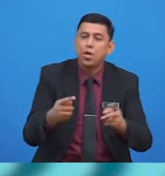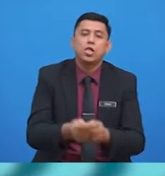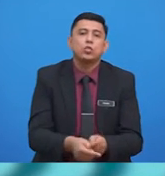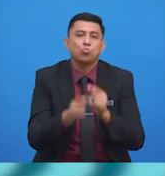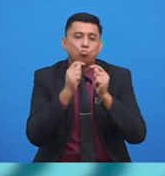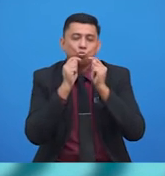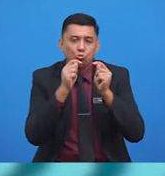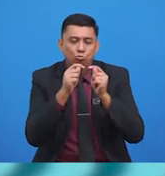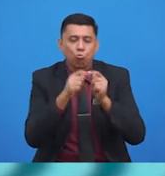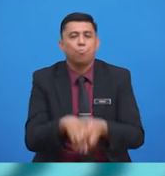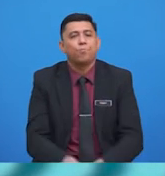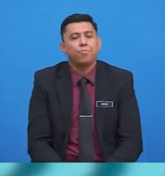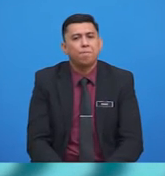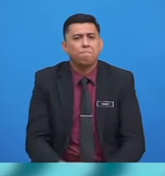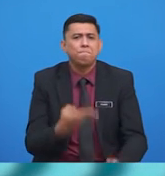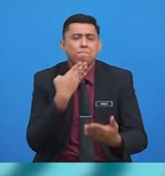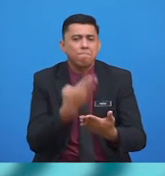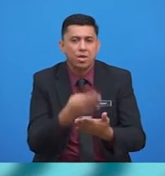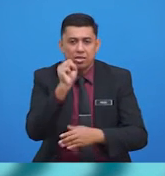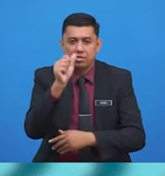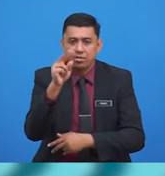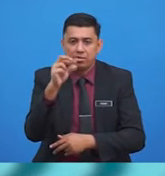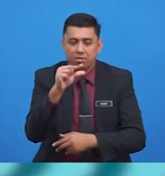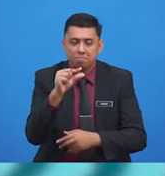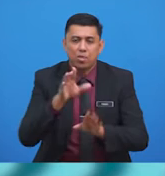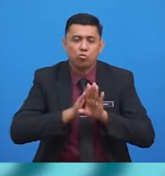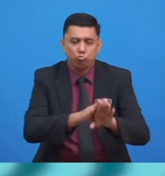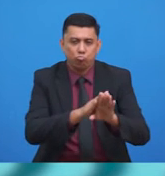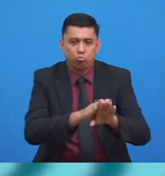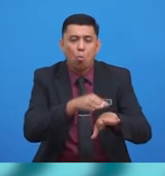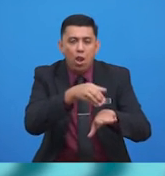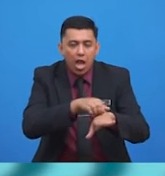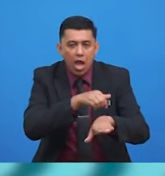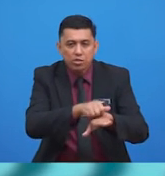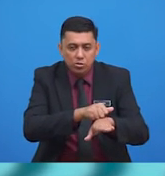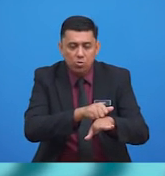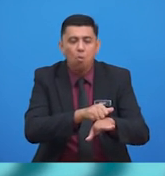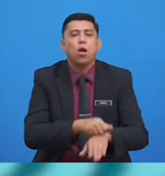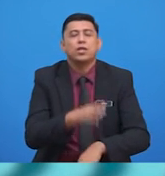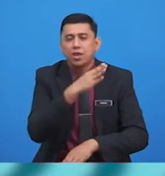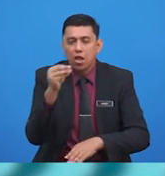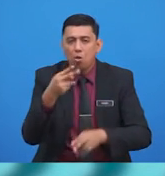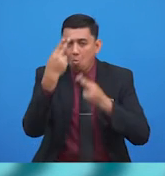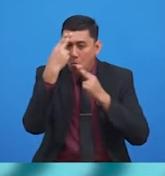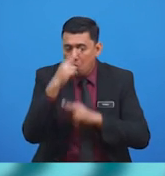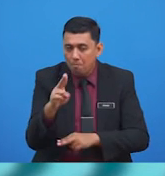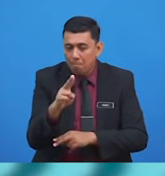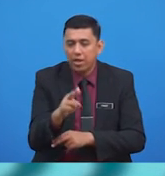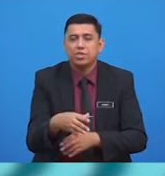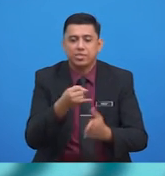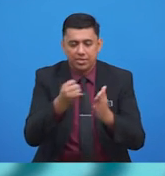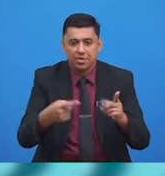bertegur sapa, berbaik sangka, bertolak ansur, saling hormat menghormati jiran